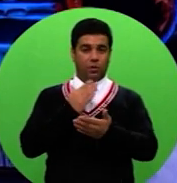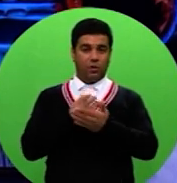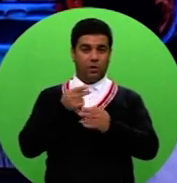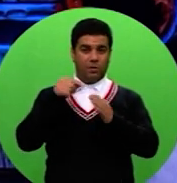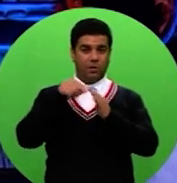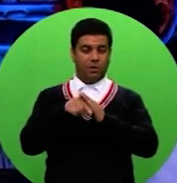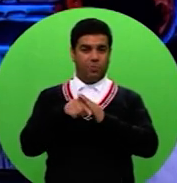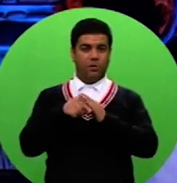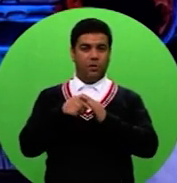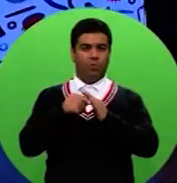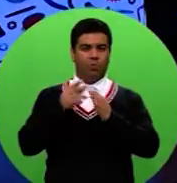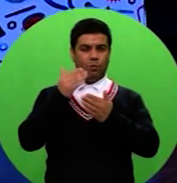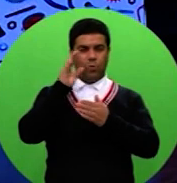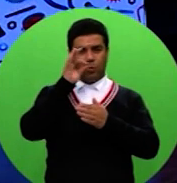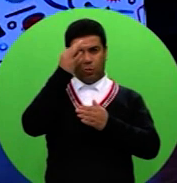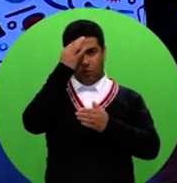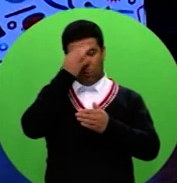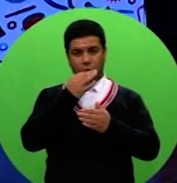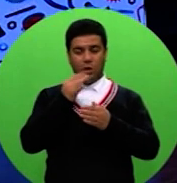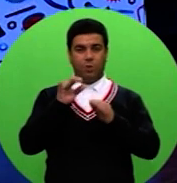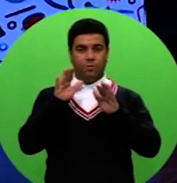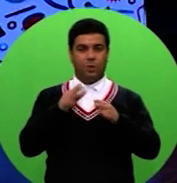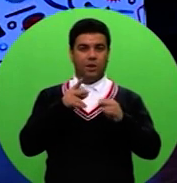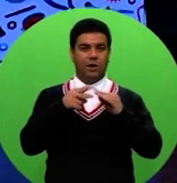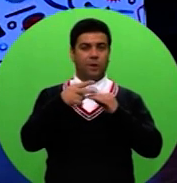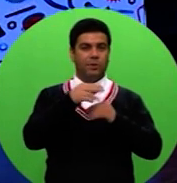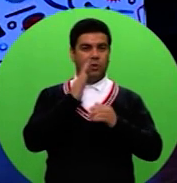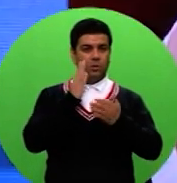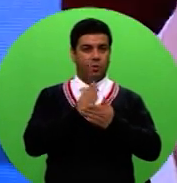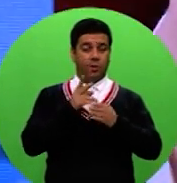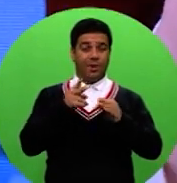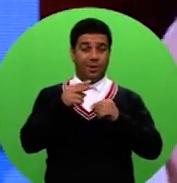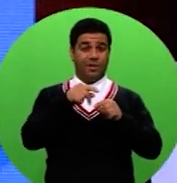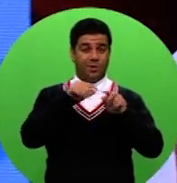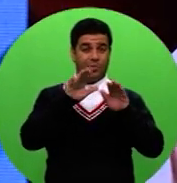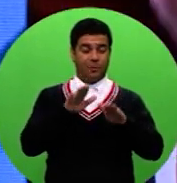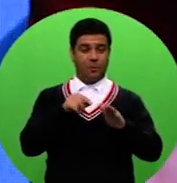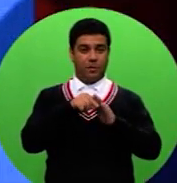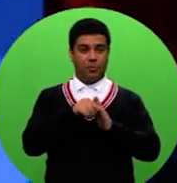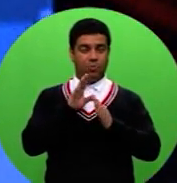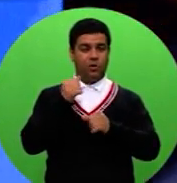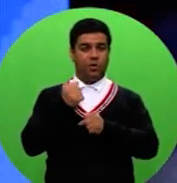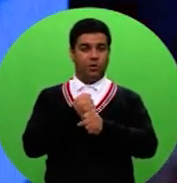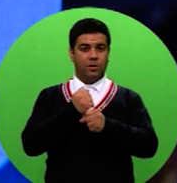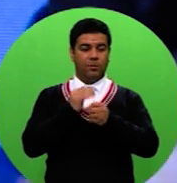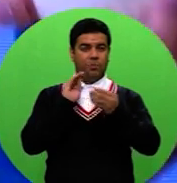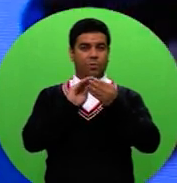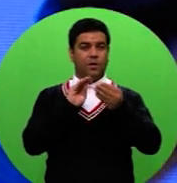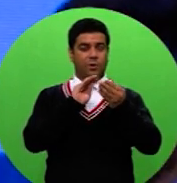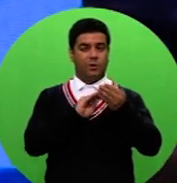у нас есть подбитая часть, плоская, а есть место разреза. Вот местом разреза